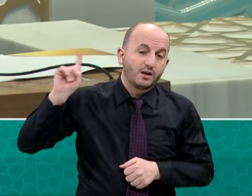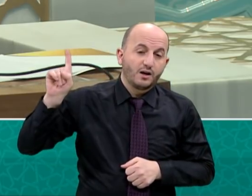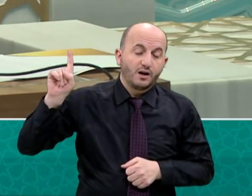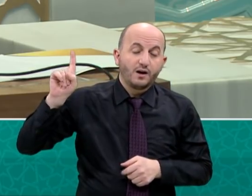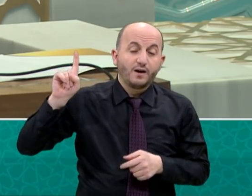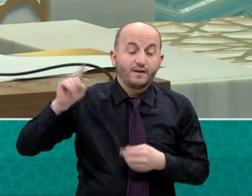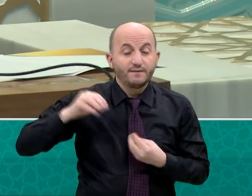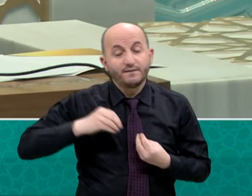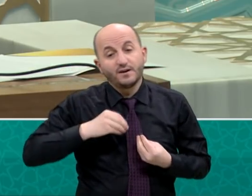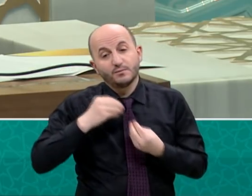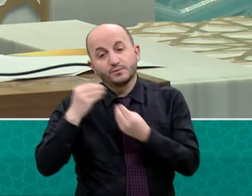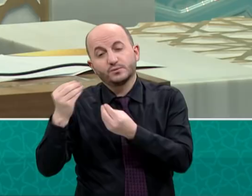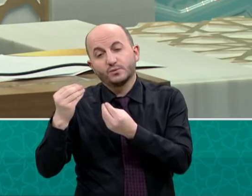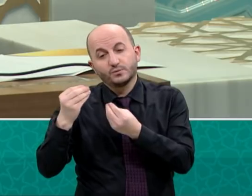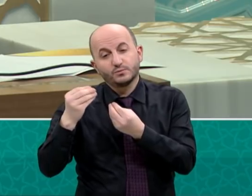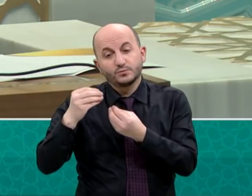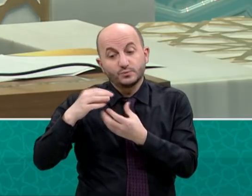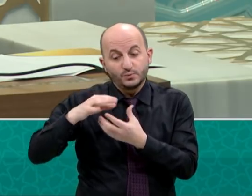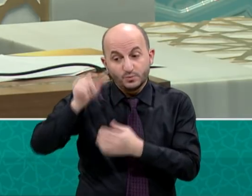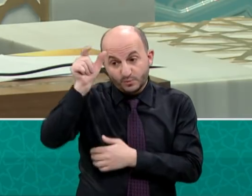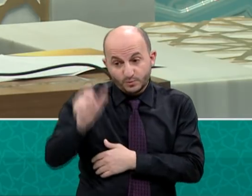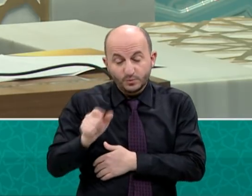Allah'a vermiş olduğumuz kulluk sözümüze,